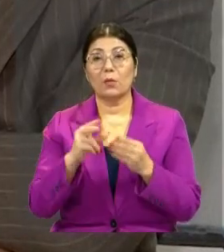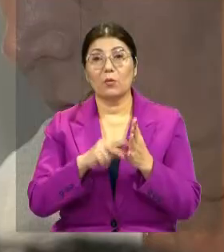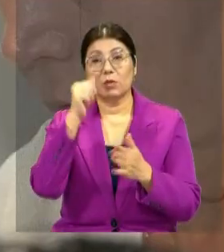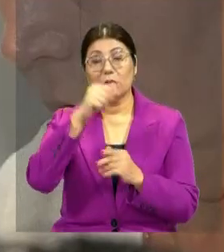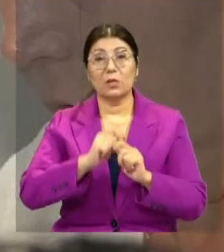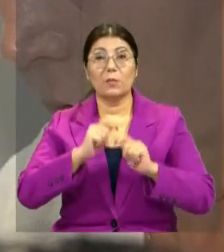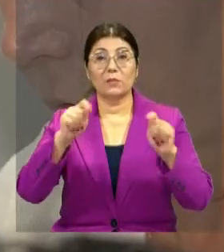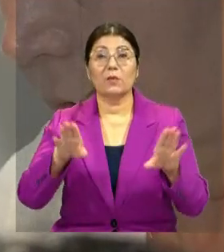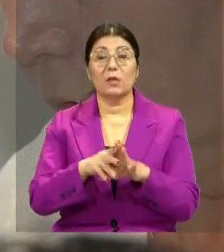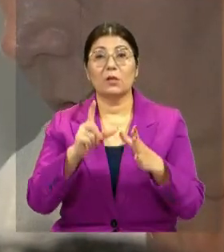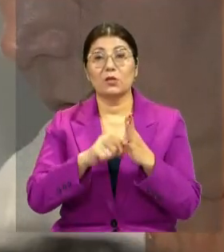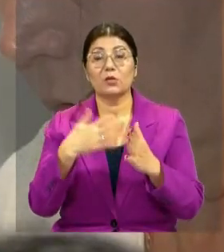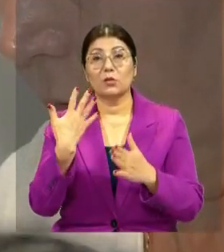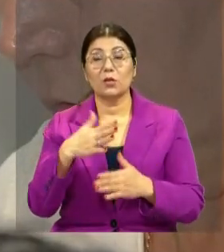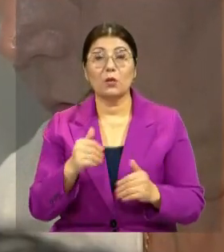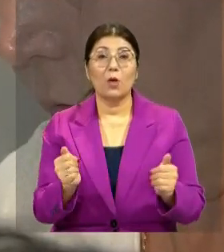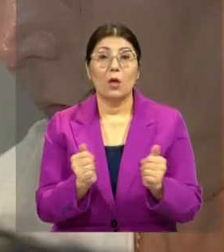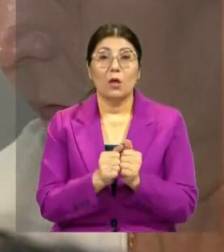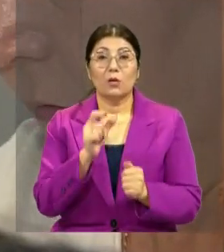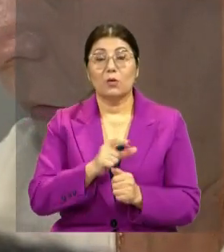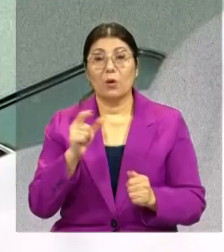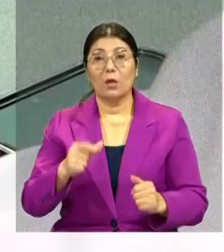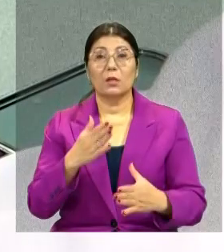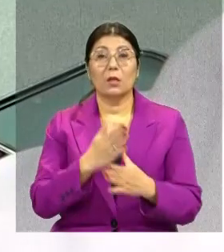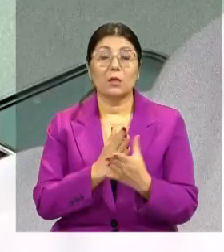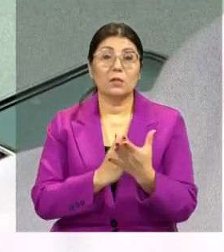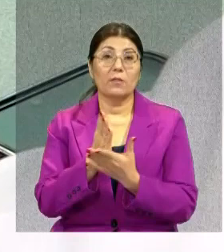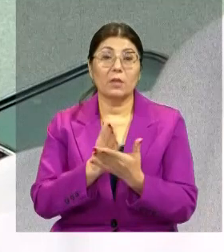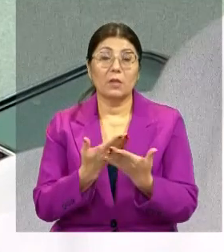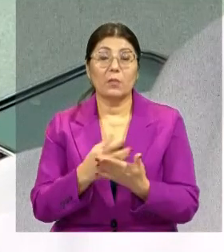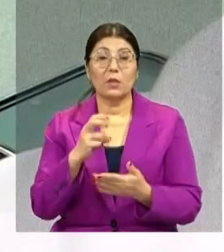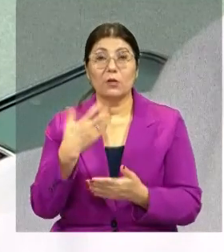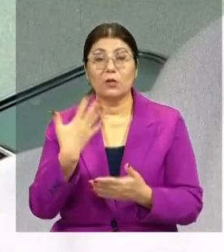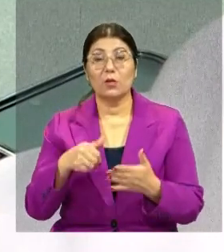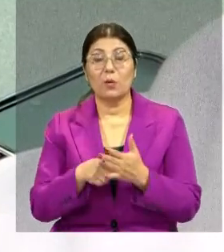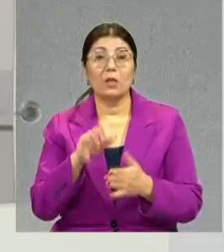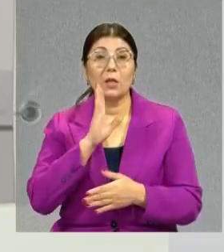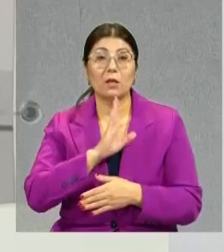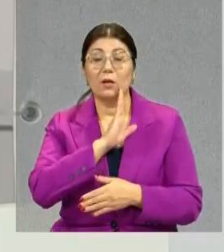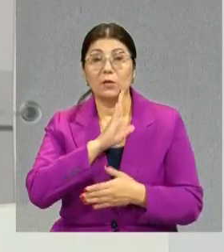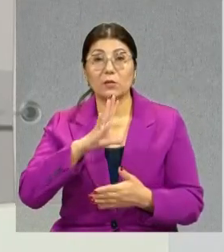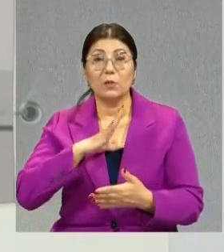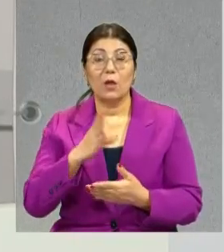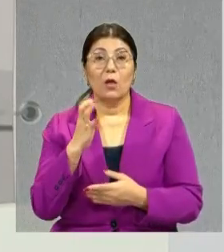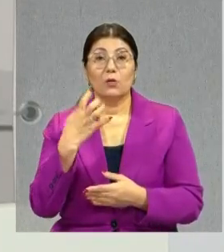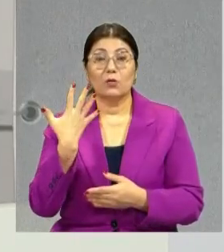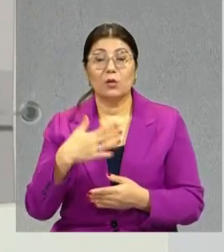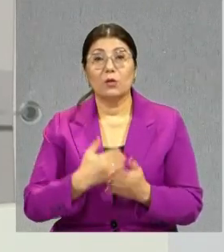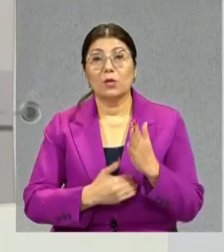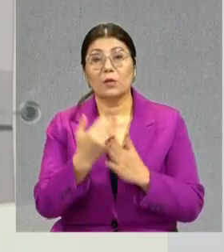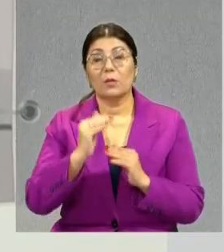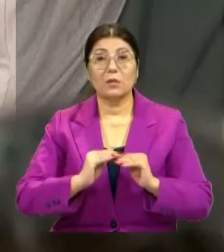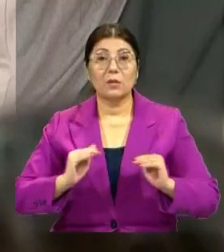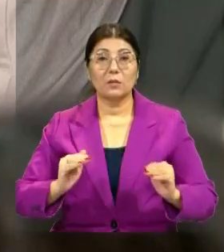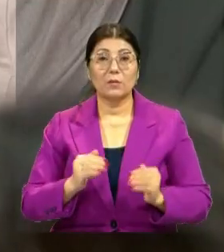ашылған. Содан бері мұнда 750-ге жуық жеке тұлғаға қамқорлық қызмет көрсетілген. Олардың 256-сы әйел азаматтар болса, 450-ден астамы